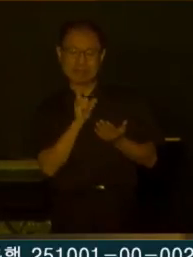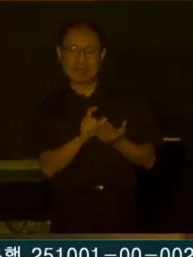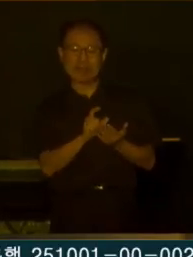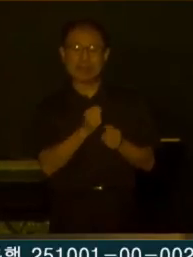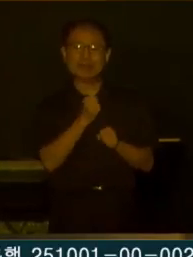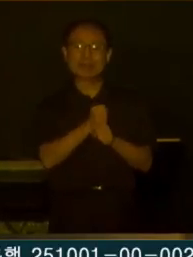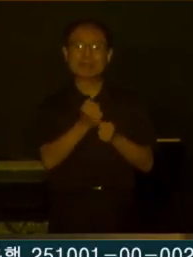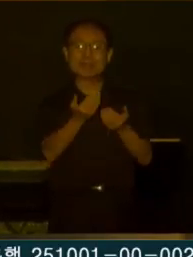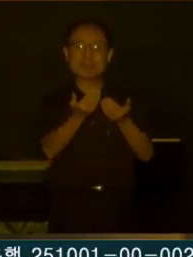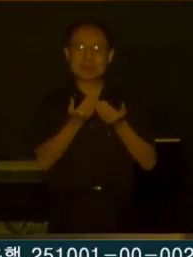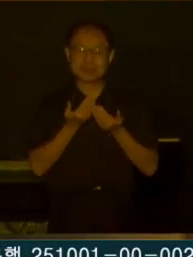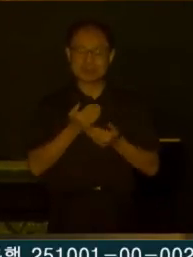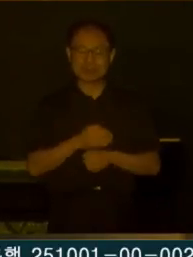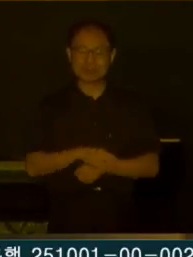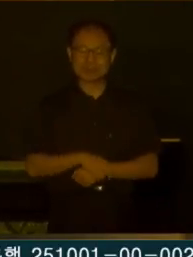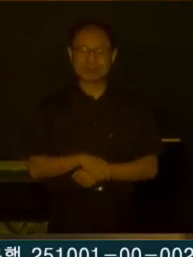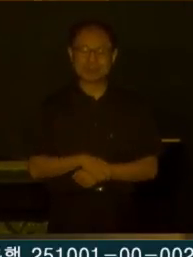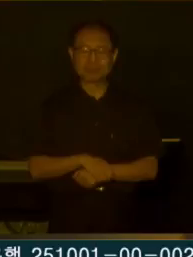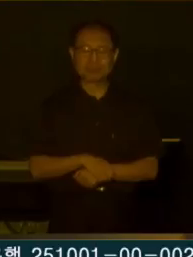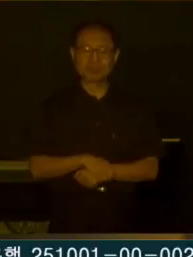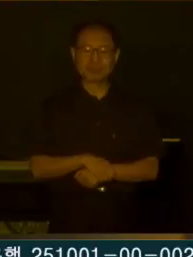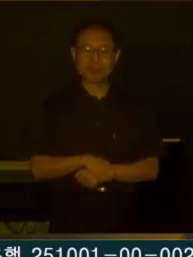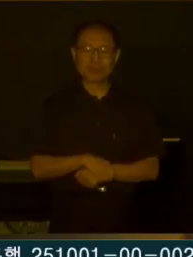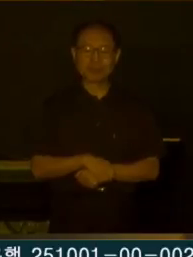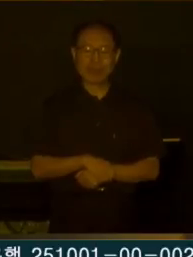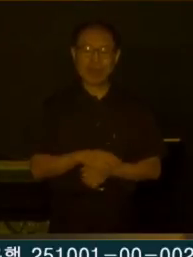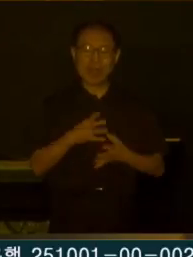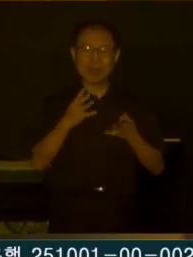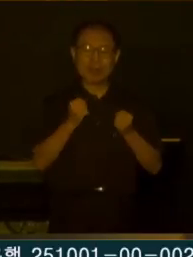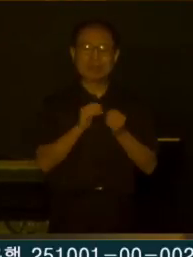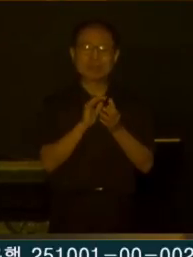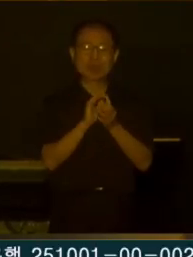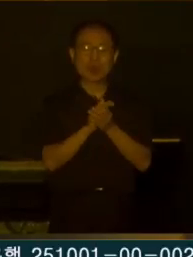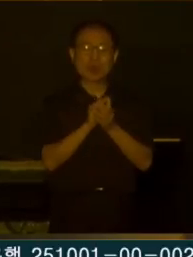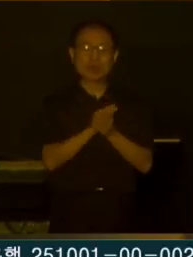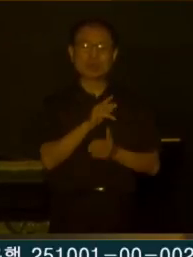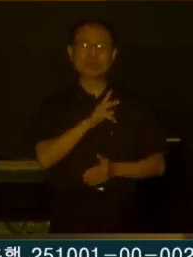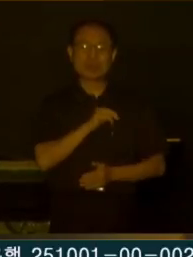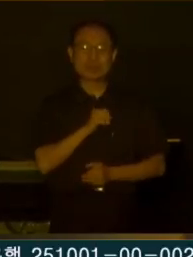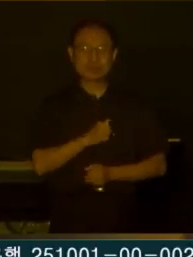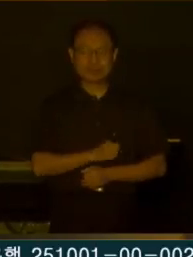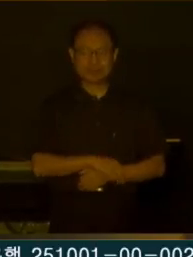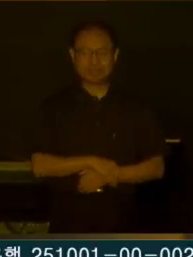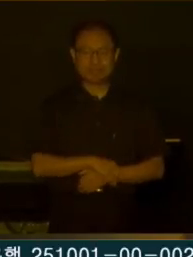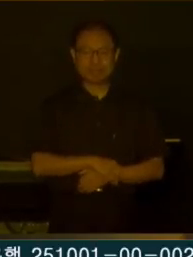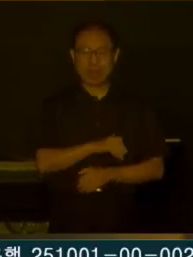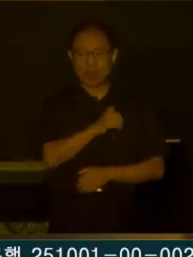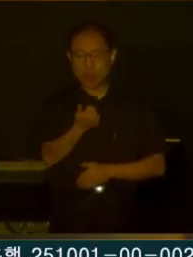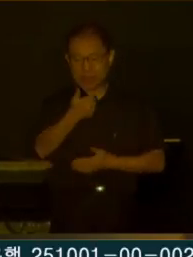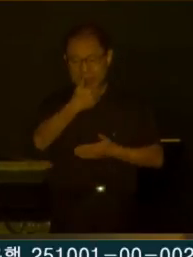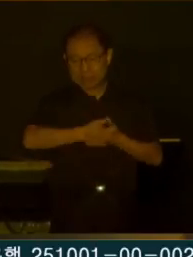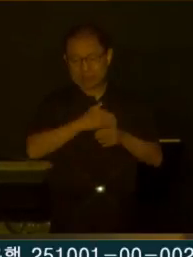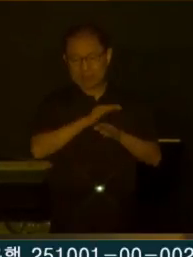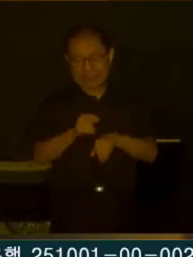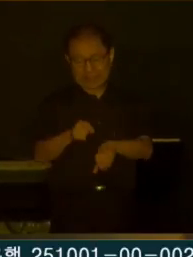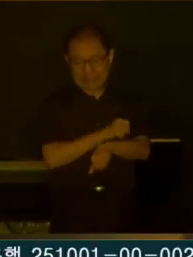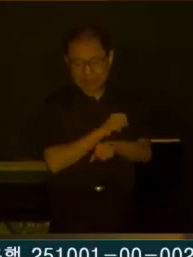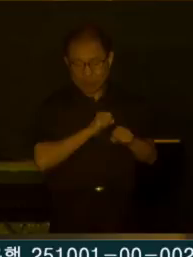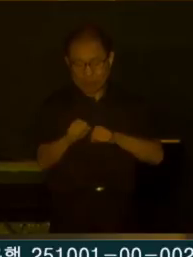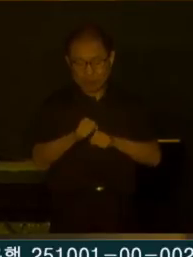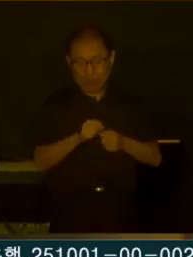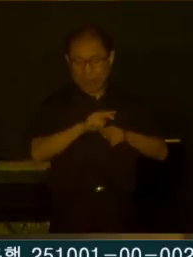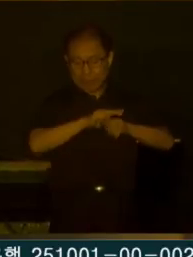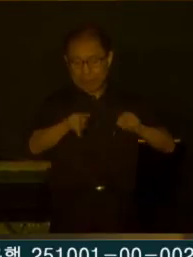법안명을 지어주셨습니다. 수많은 동료 의원님, 고인이 남긴 특수활동비